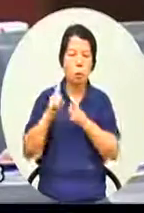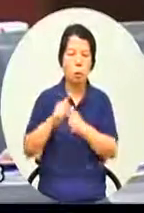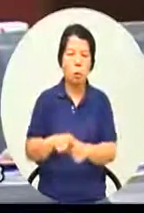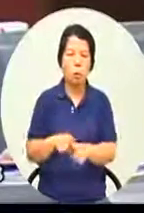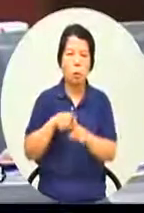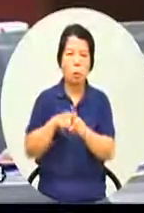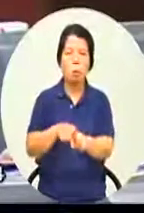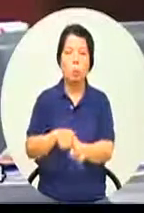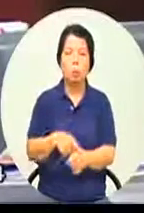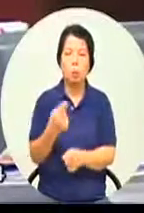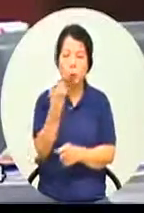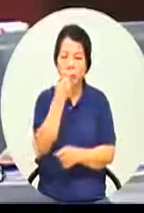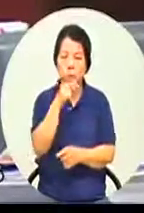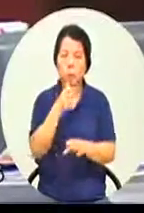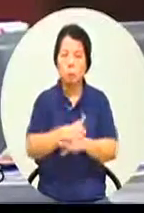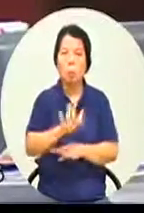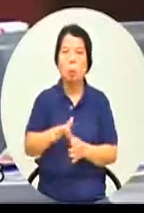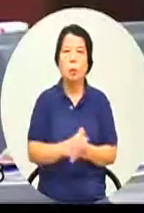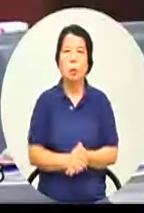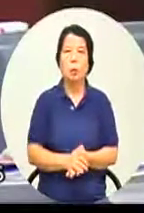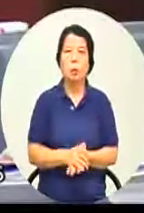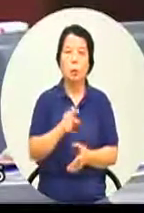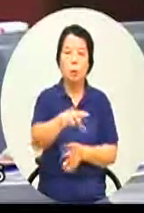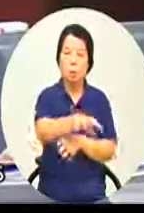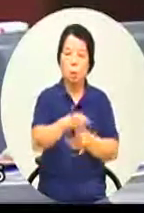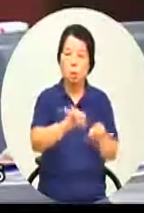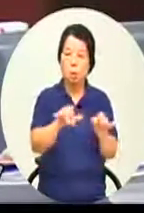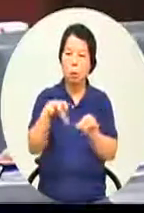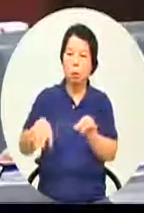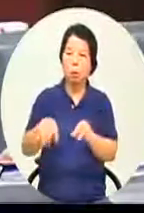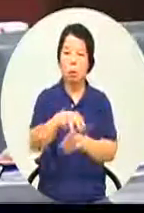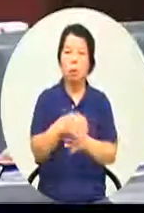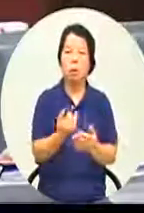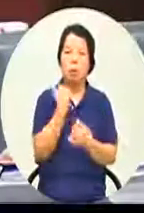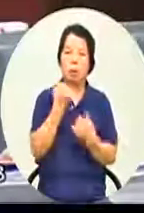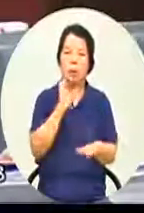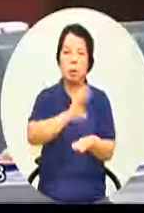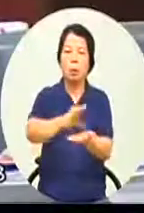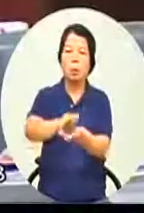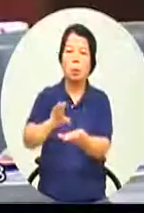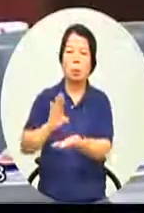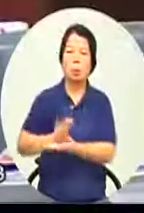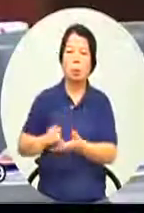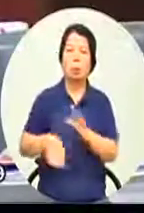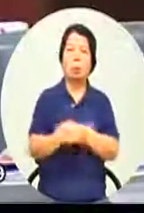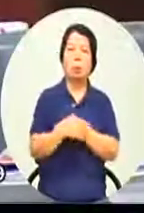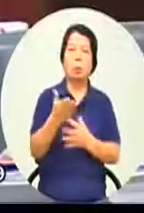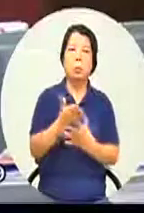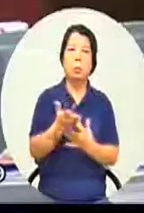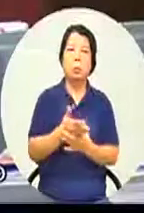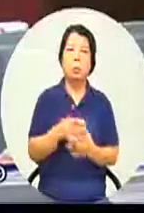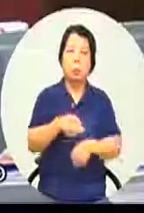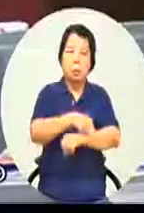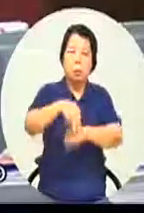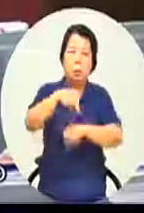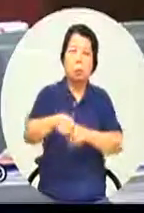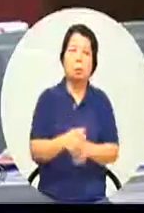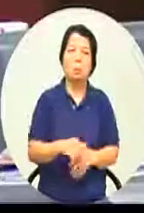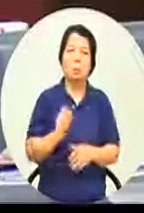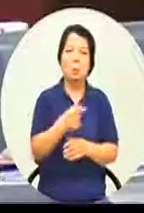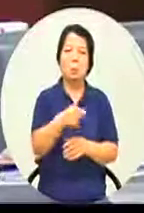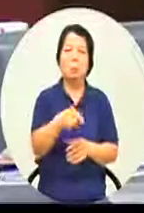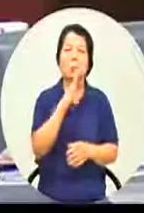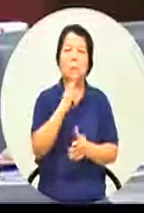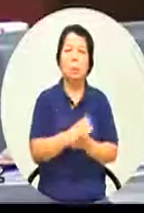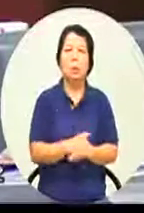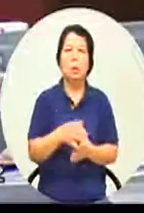讲过说，是不是能够好好的把这两块土地来做停车间、停车空间的规划？但是卡在这块，因为